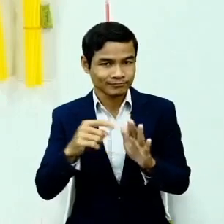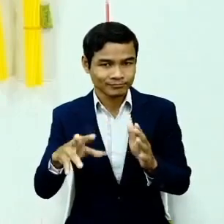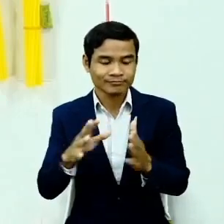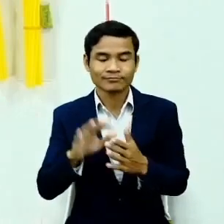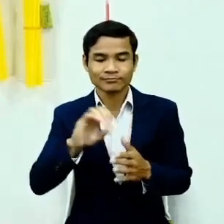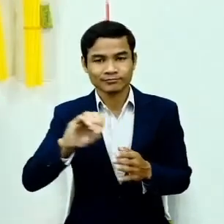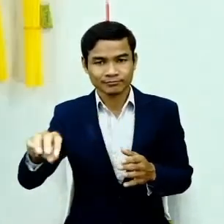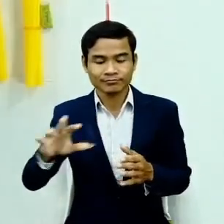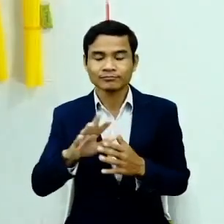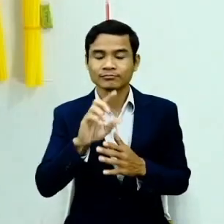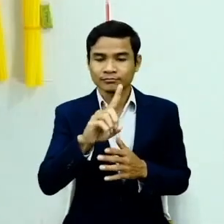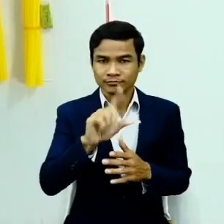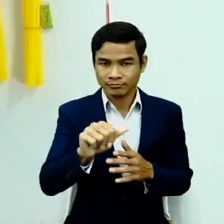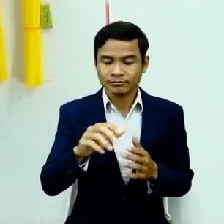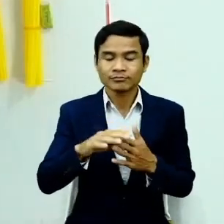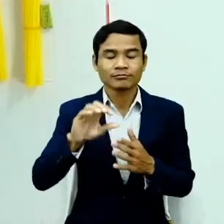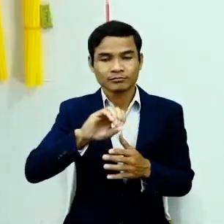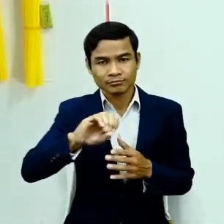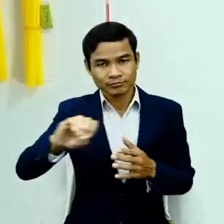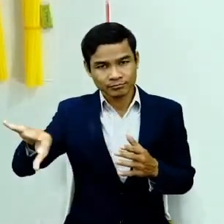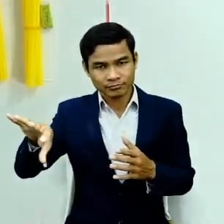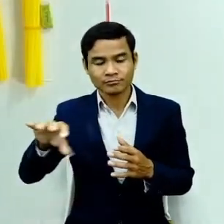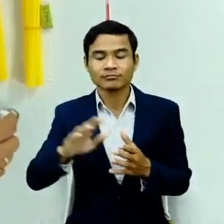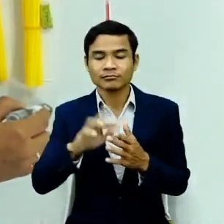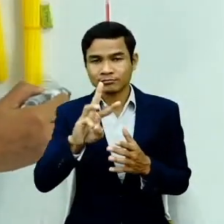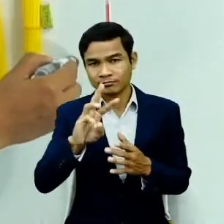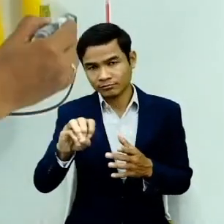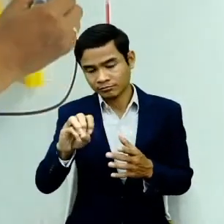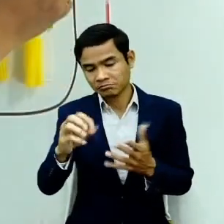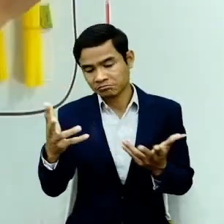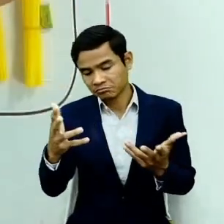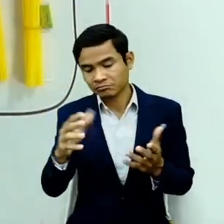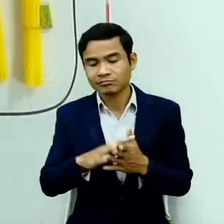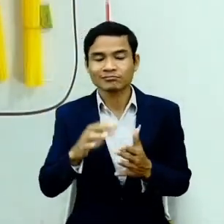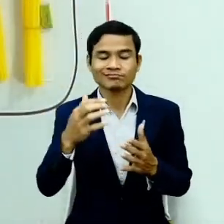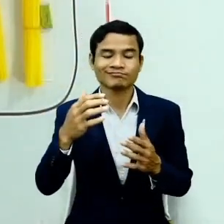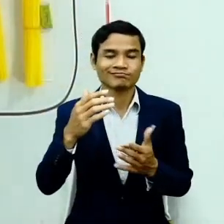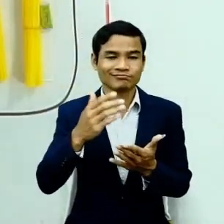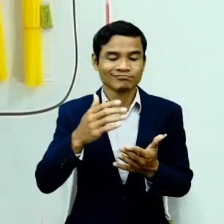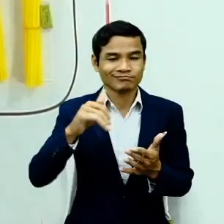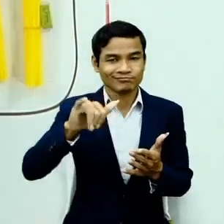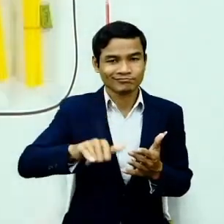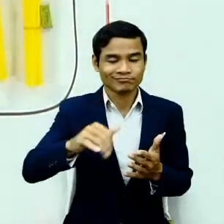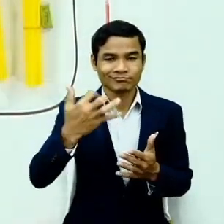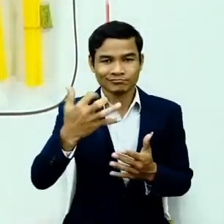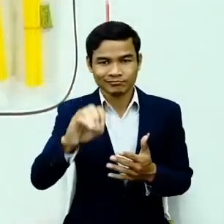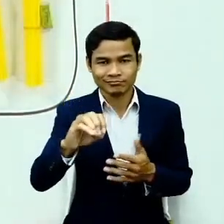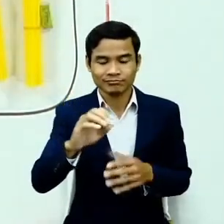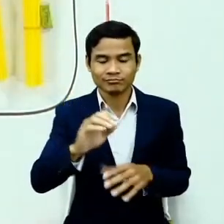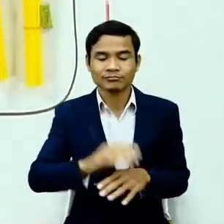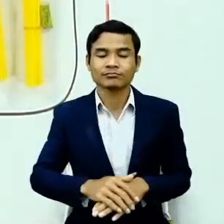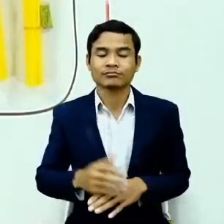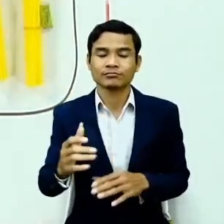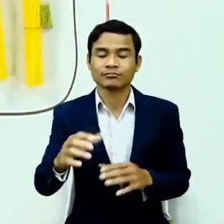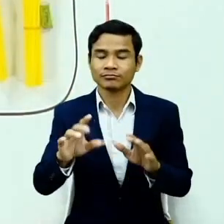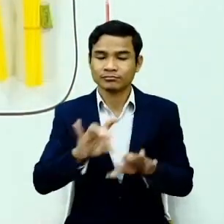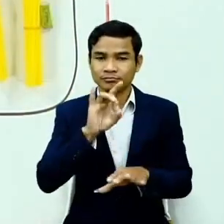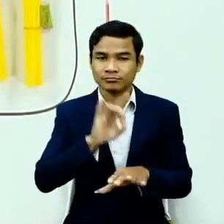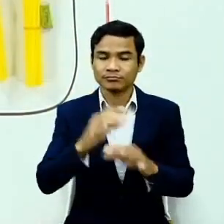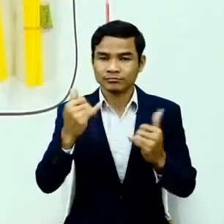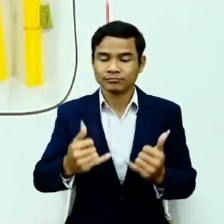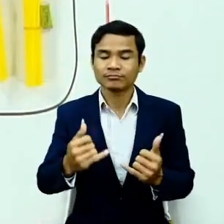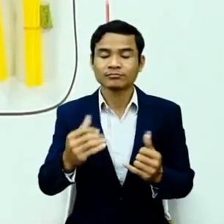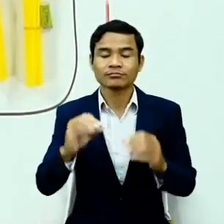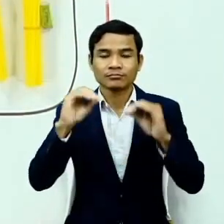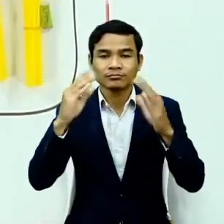mùi rối đọ xàm sập chánh cái nơi xa chà nơi xa chất chất sập chà chân tay này cứ mình chùm